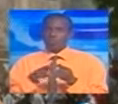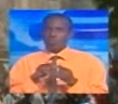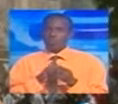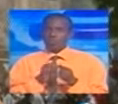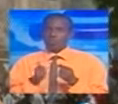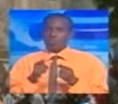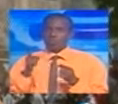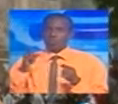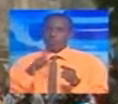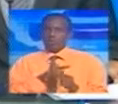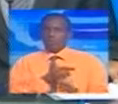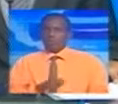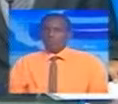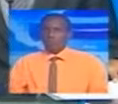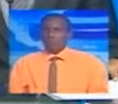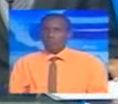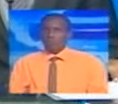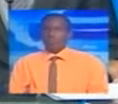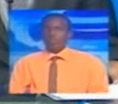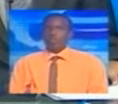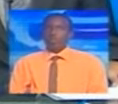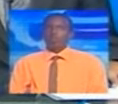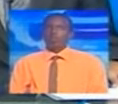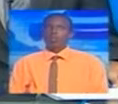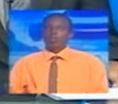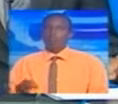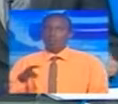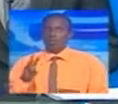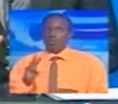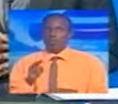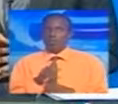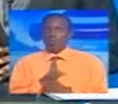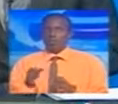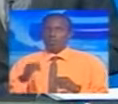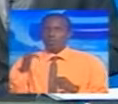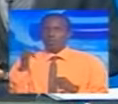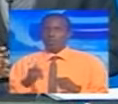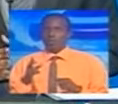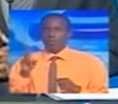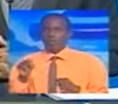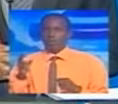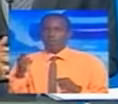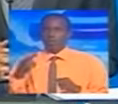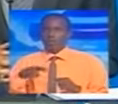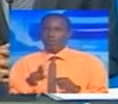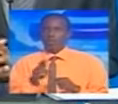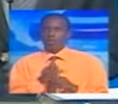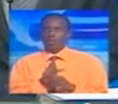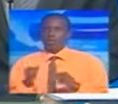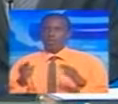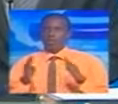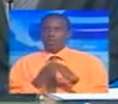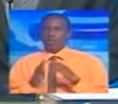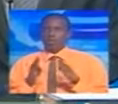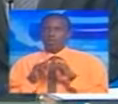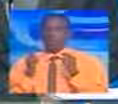le territoire national. Et le troisième donc sinistre durant cette journée noire pour les habitants de Balbala,